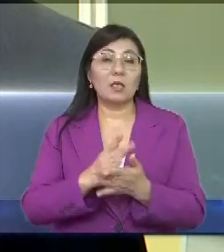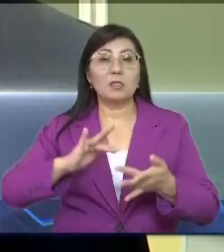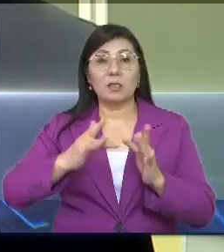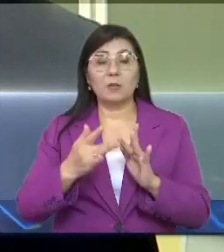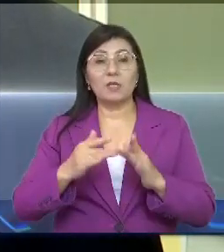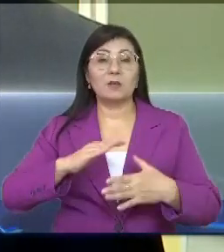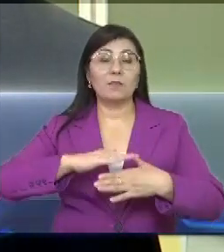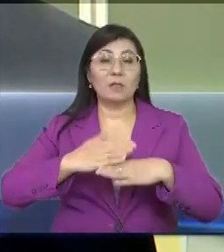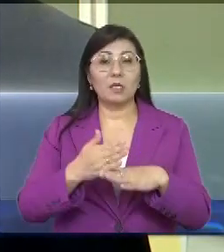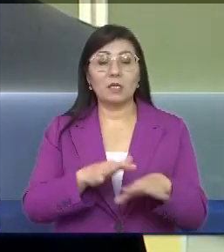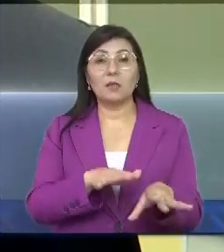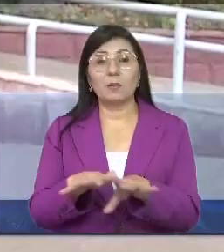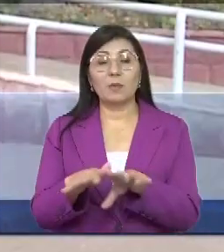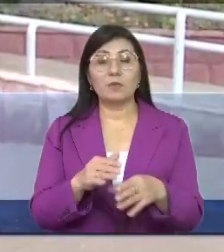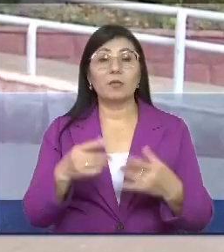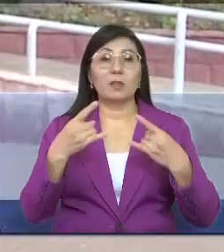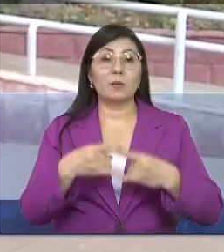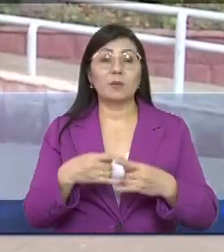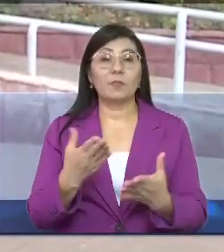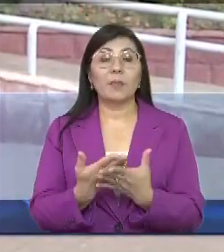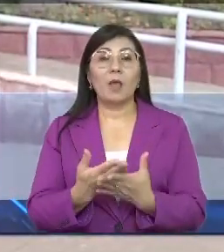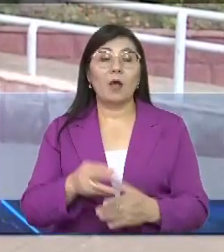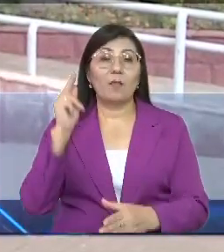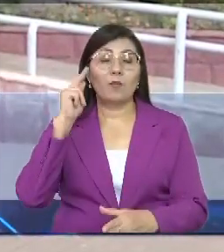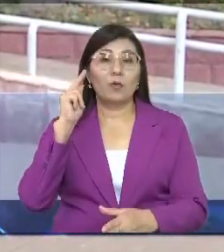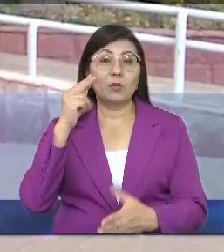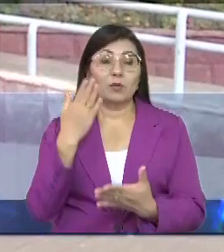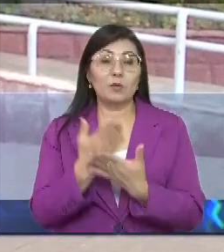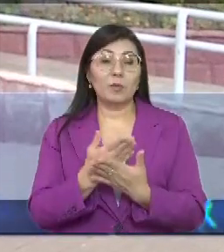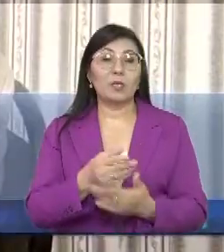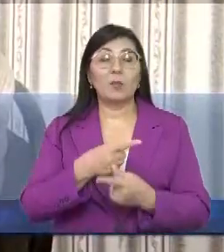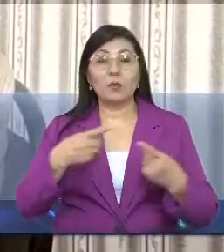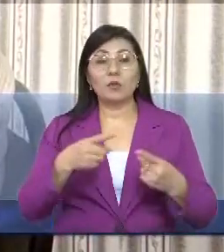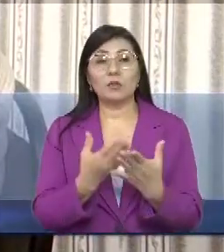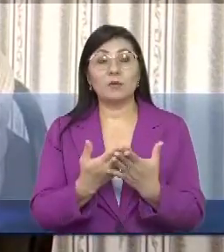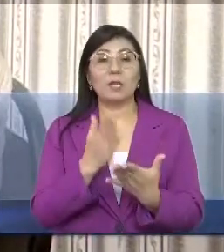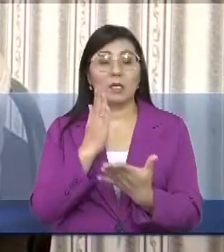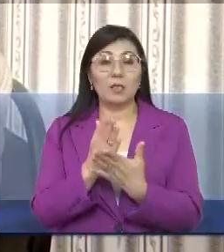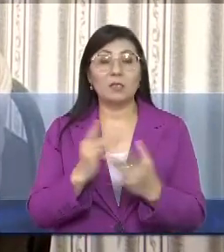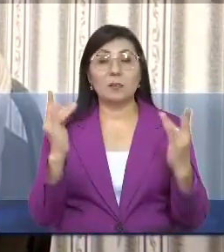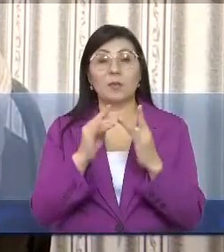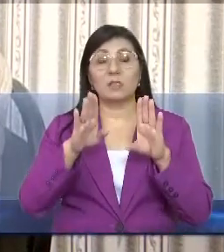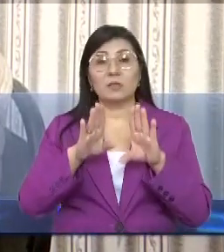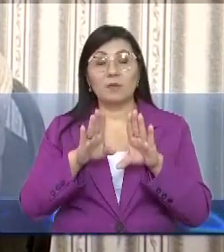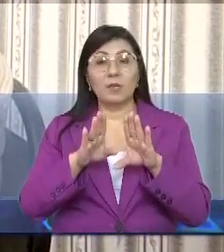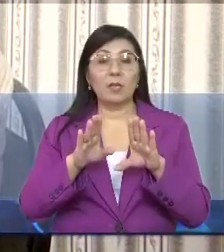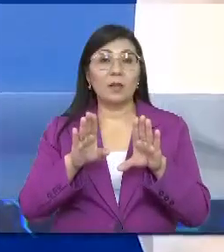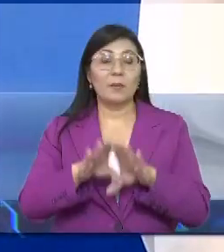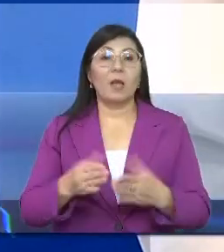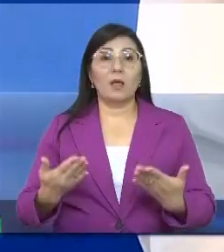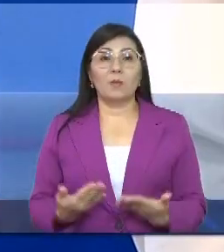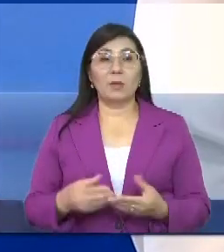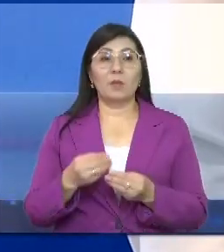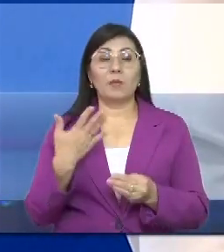специальными ноутбуками Смарт телевизорами так в колледже обучается немало иногородних ребят функционирует общежитие на 60 мест сейчас там